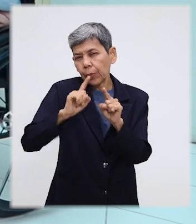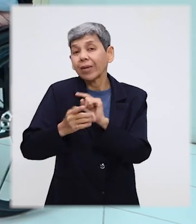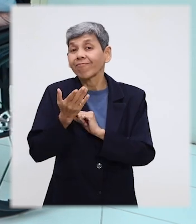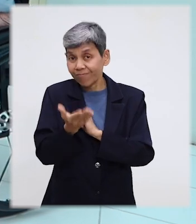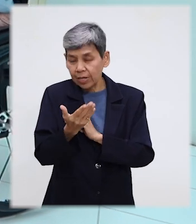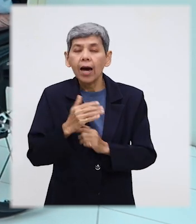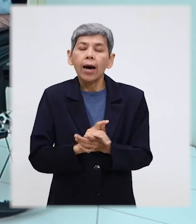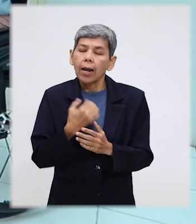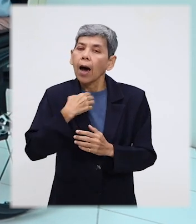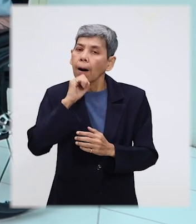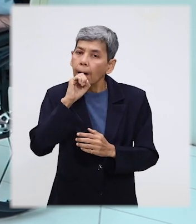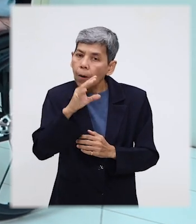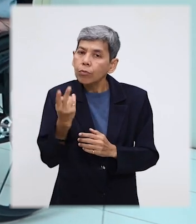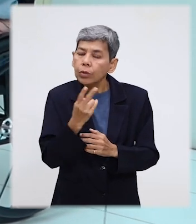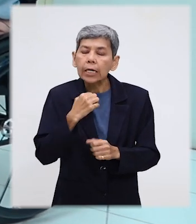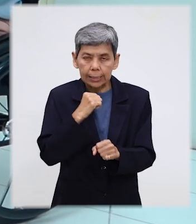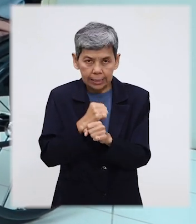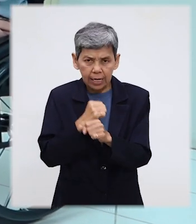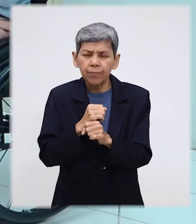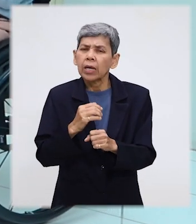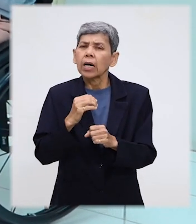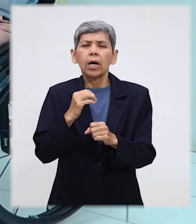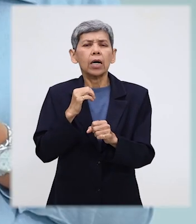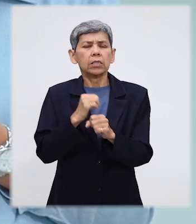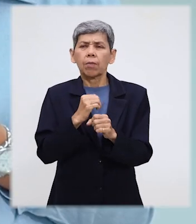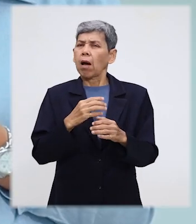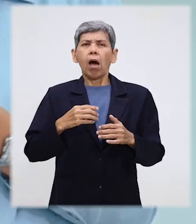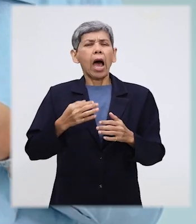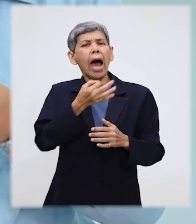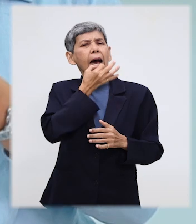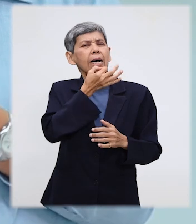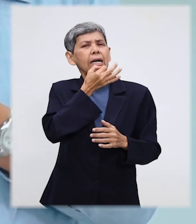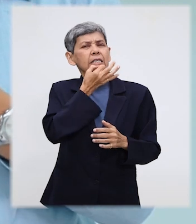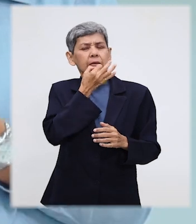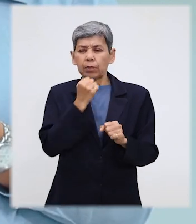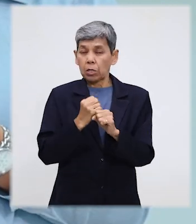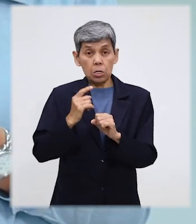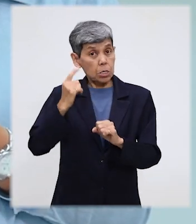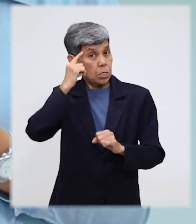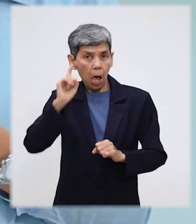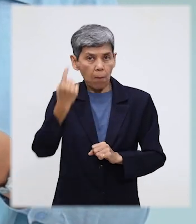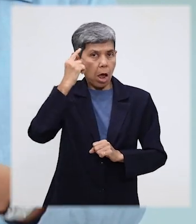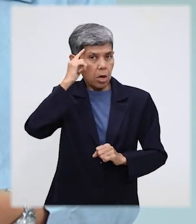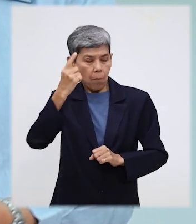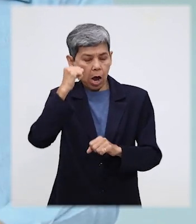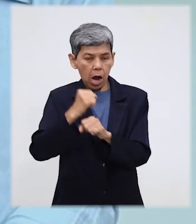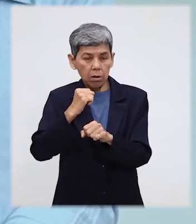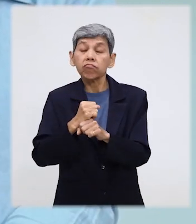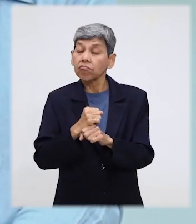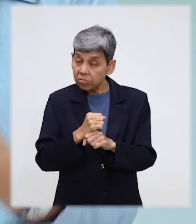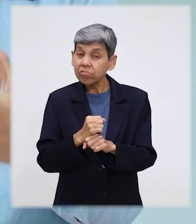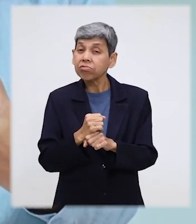ที่อาจารย์นั้นกับอาจารย์ที่กำลังทำอยู่ในเรื่องของการสร้างอาชีพที่มันเป็นนวัตกรรมใหม่ๆจริงๆมัน